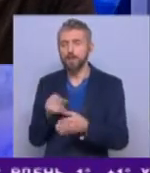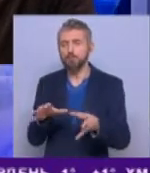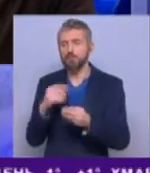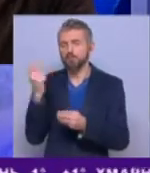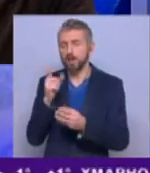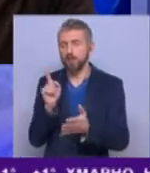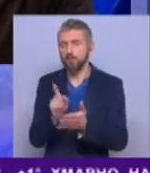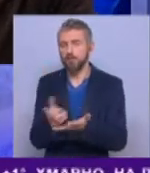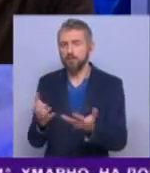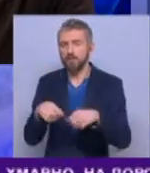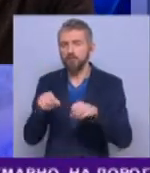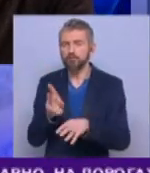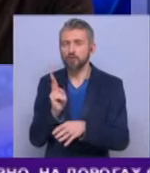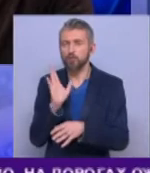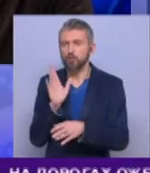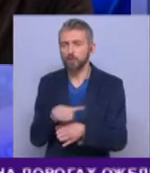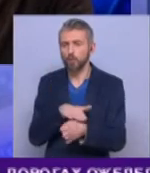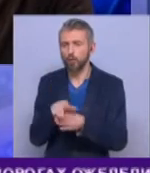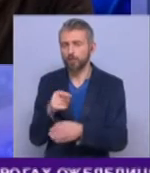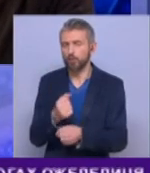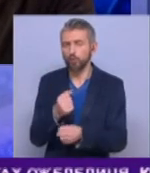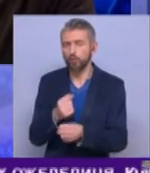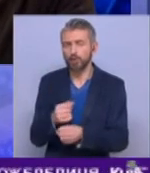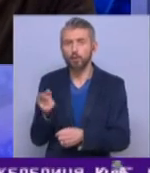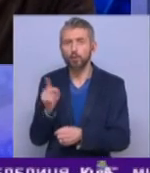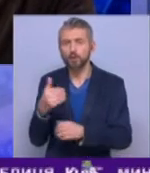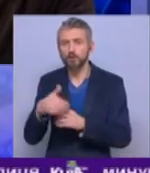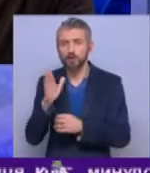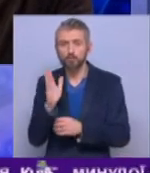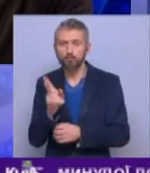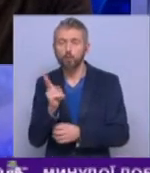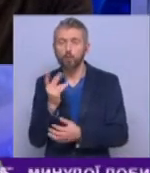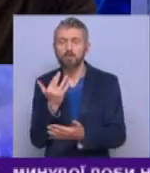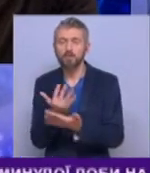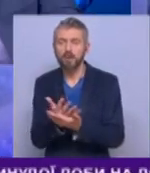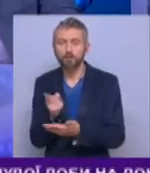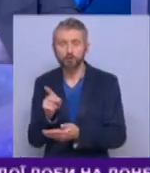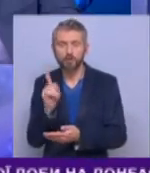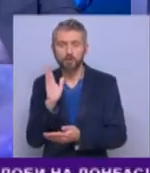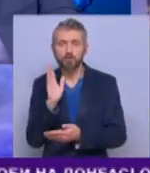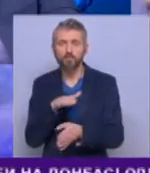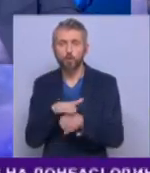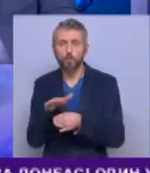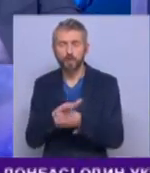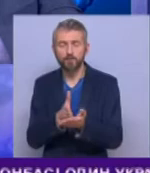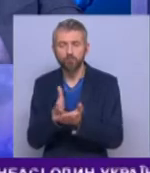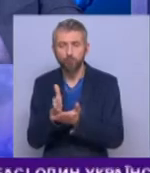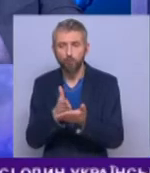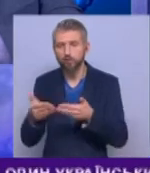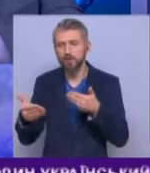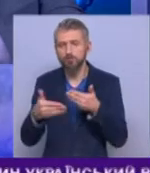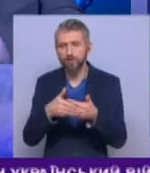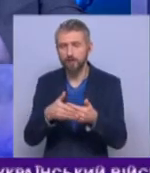співвласники повинні прийняти рішення, хто у них буде виконувати ці роботи. І тоді вже буде у кого списати, тоді вже виконавець послуг